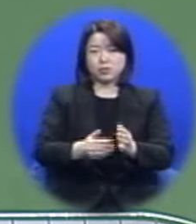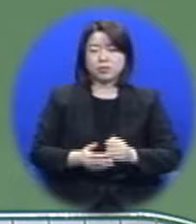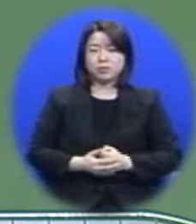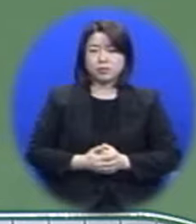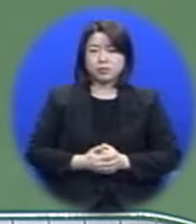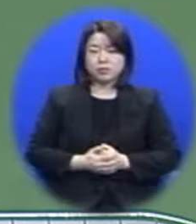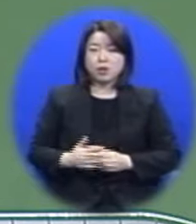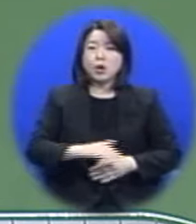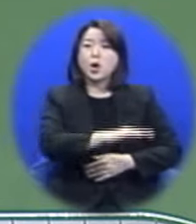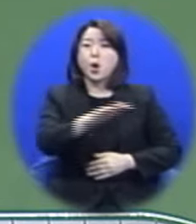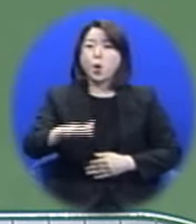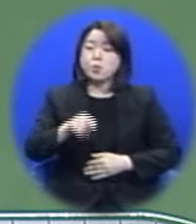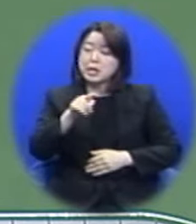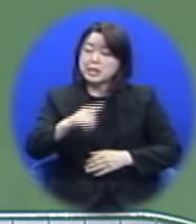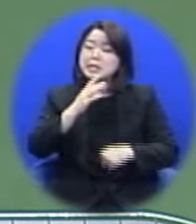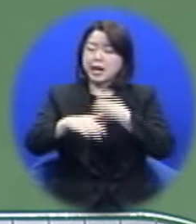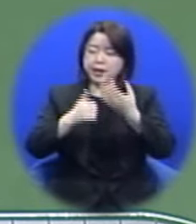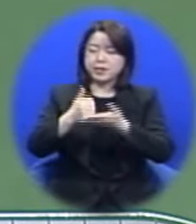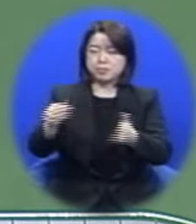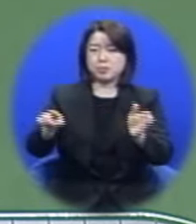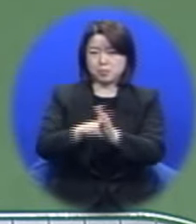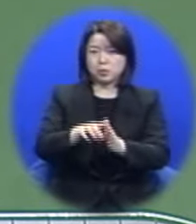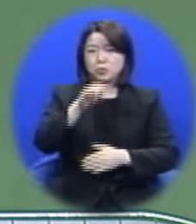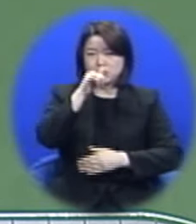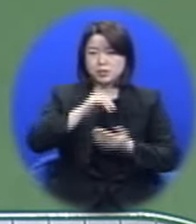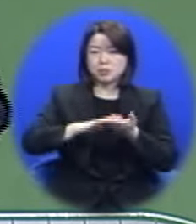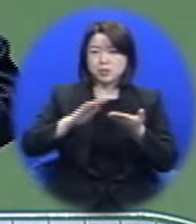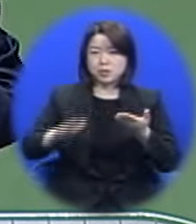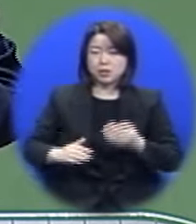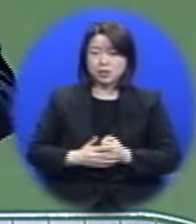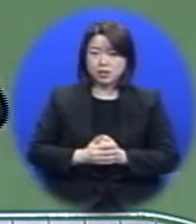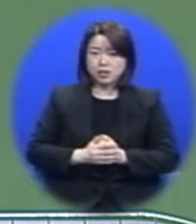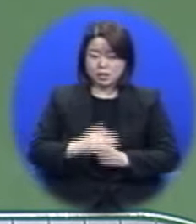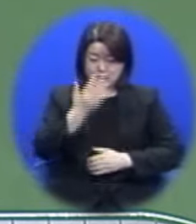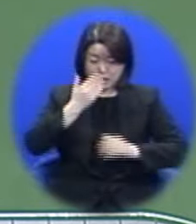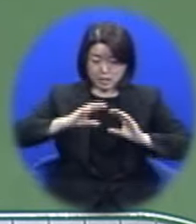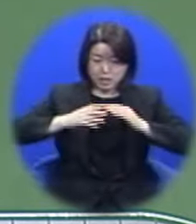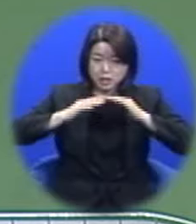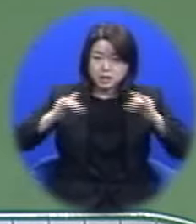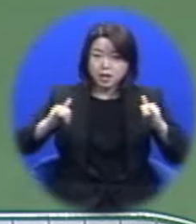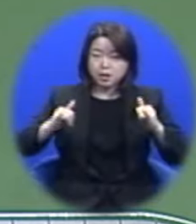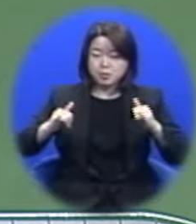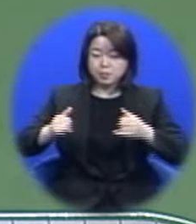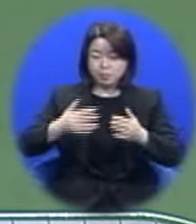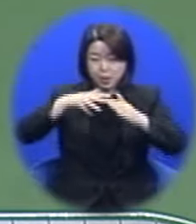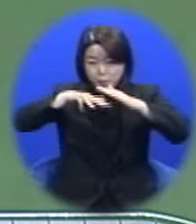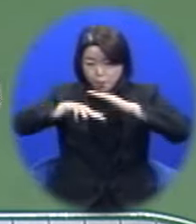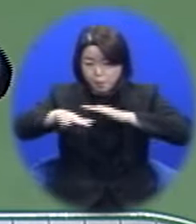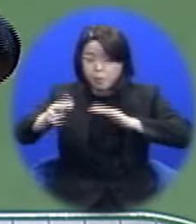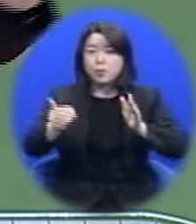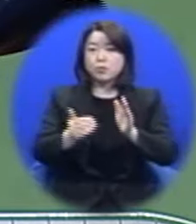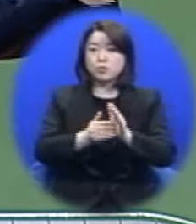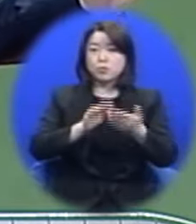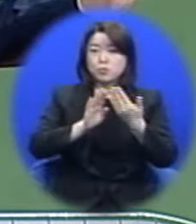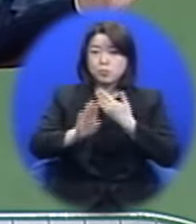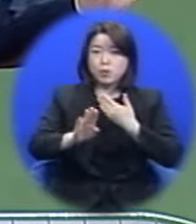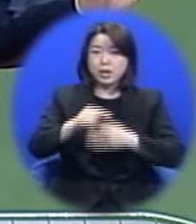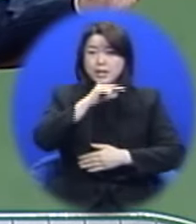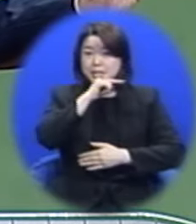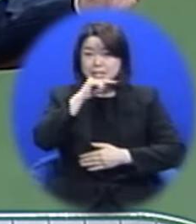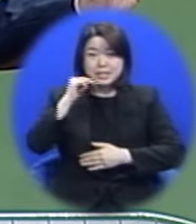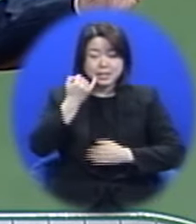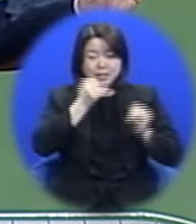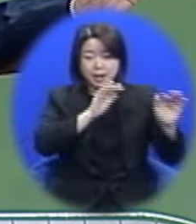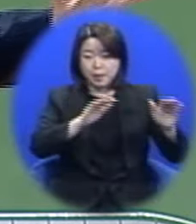우리는 바로 이 하나님을 믿는 겁니다. 이스라엘 백성들은 애굽 출애굽하고 홍해